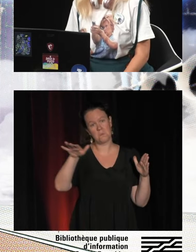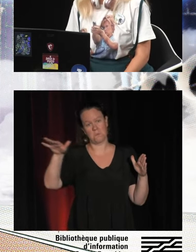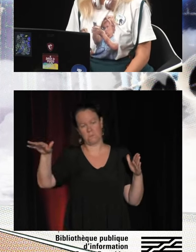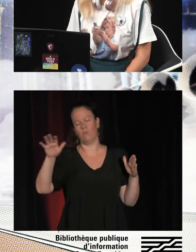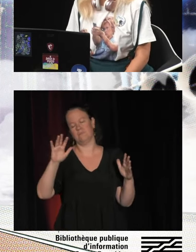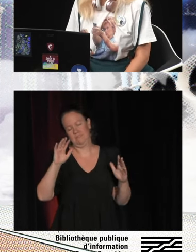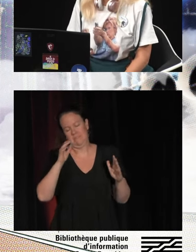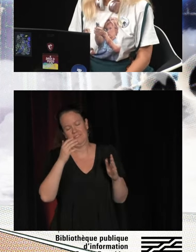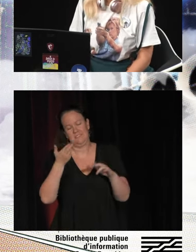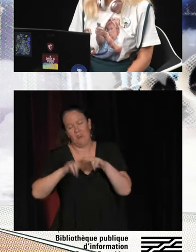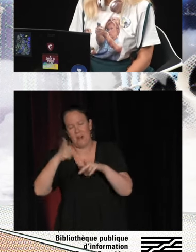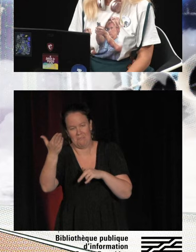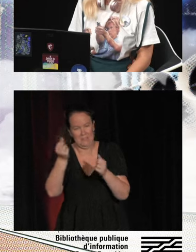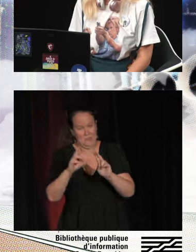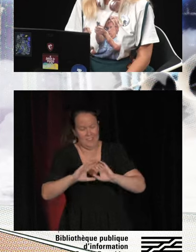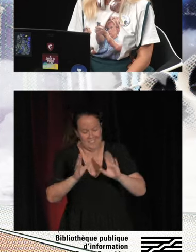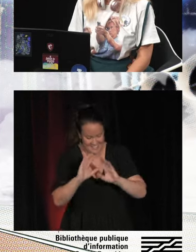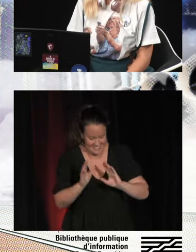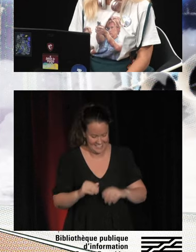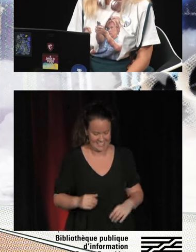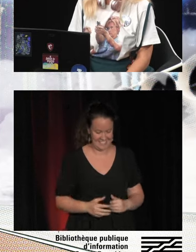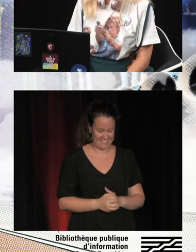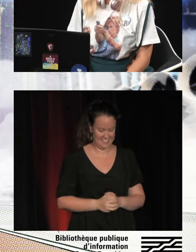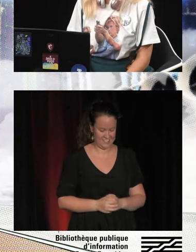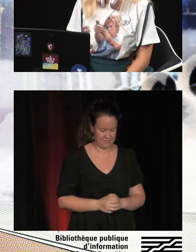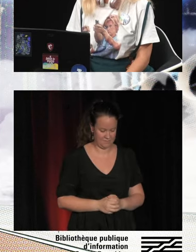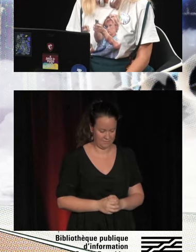ça, je vais mourir en boucle, hein, mais